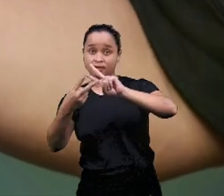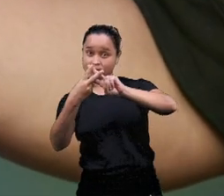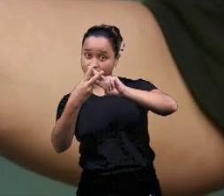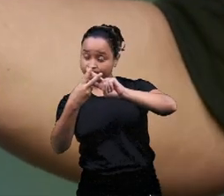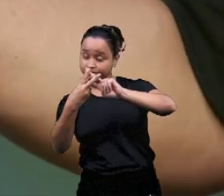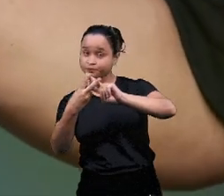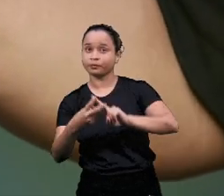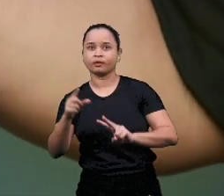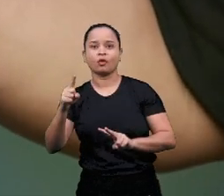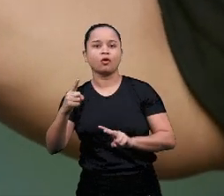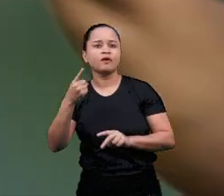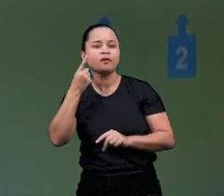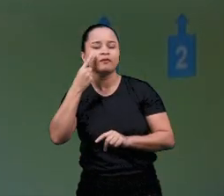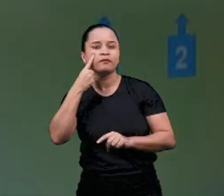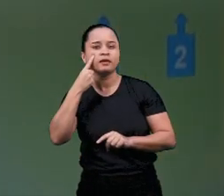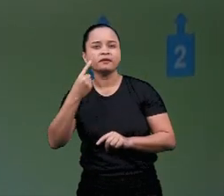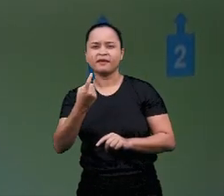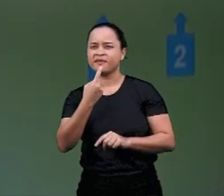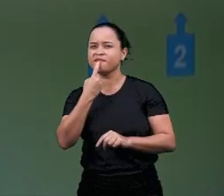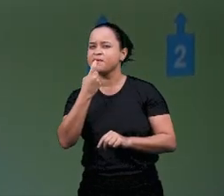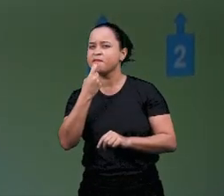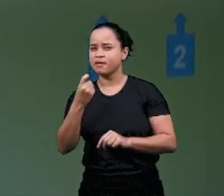ici, j'ai mis un cercle ici dans le Fa.